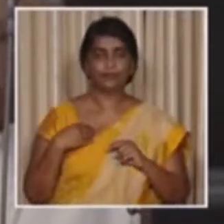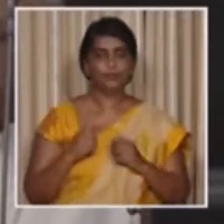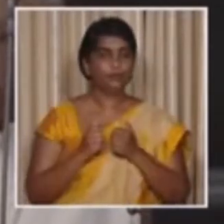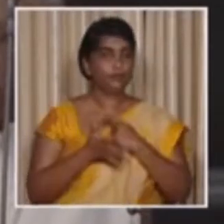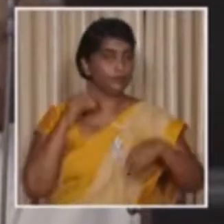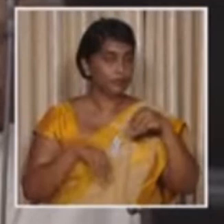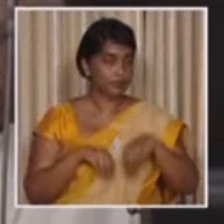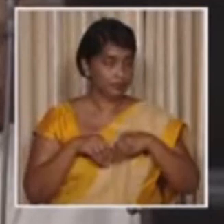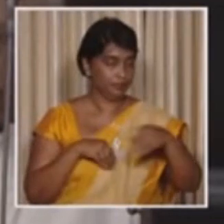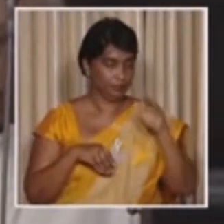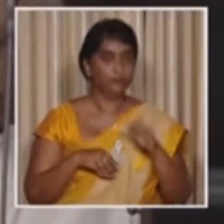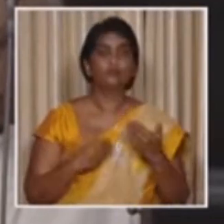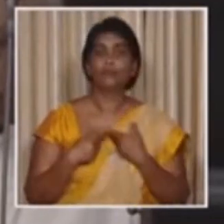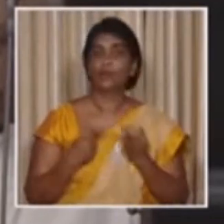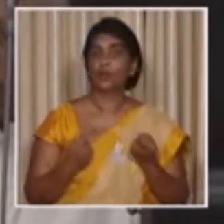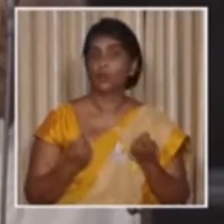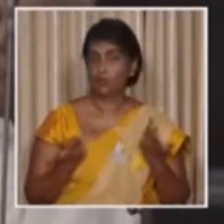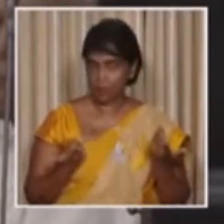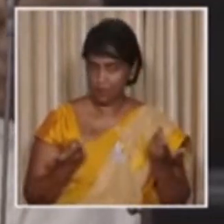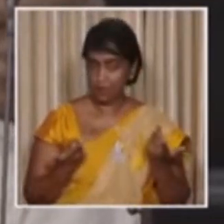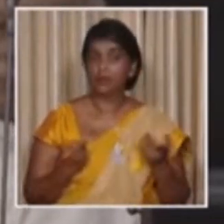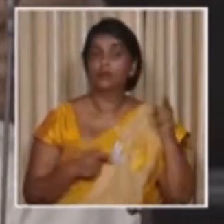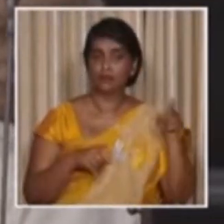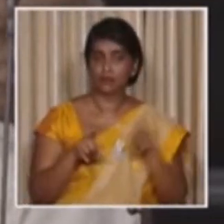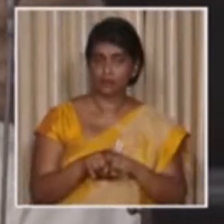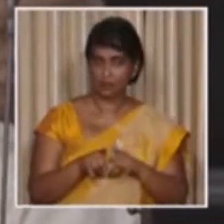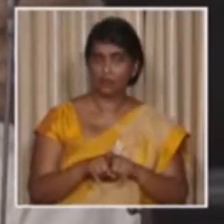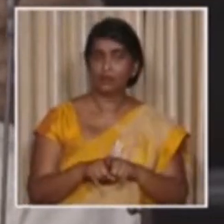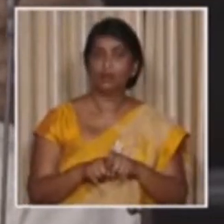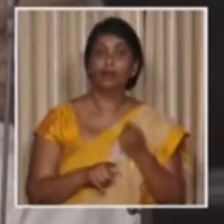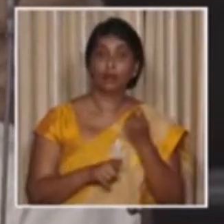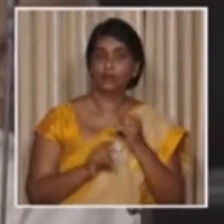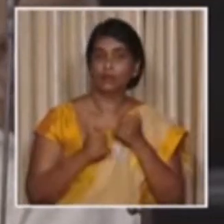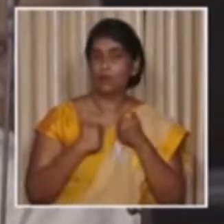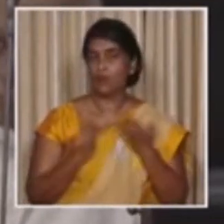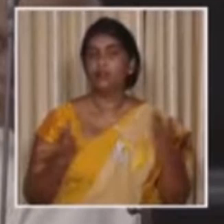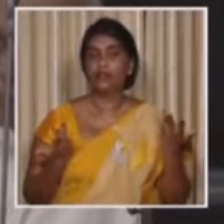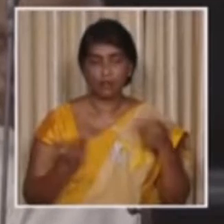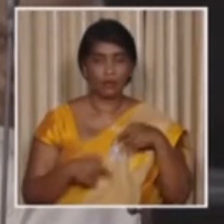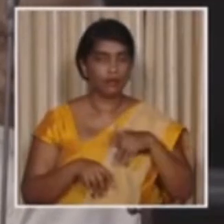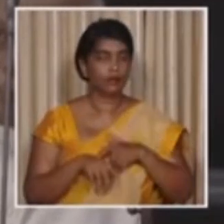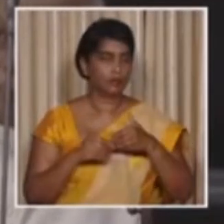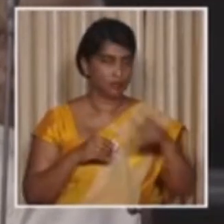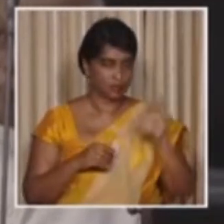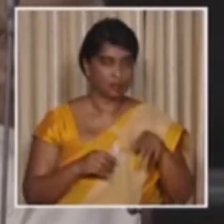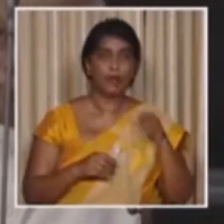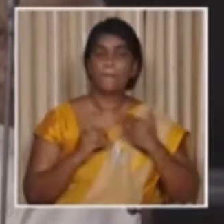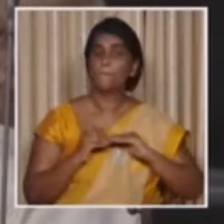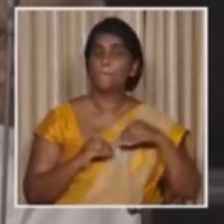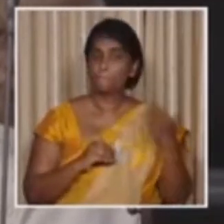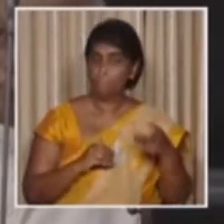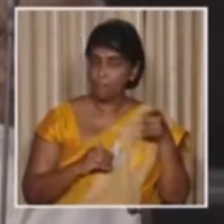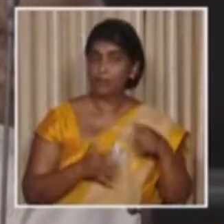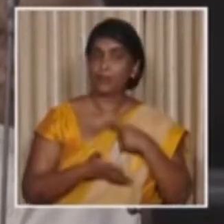පවත්වන්නට අපිට මුදල් නැති බවත් ඒ වගේම මේක ආර්ථිකයට හොඳ නැහැ මේ අවස්ථාවේදී පසුව